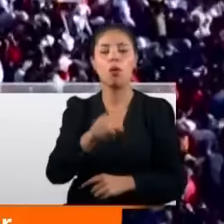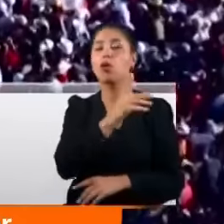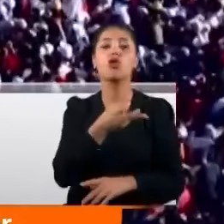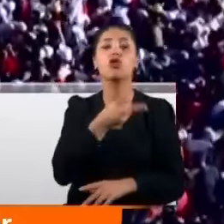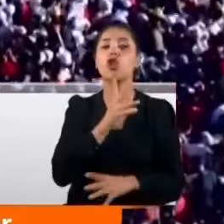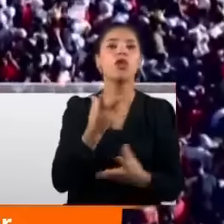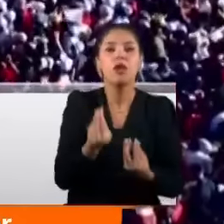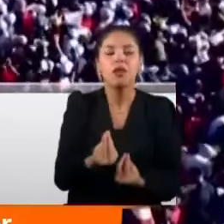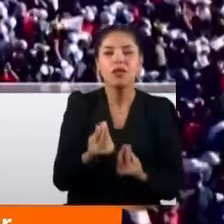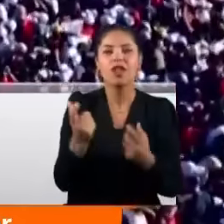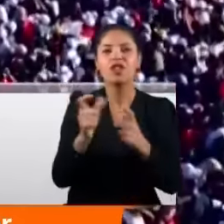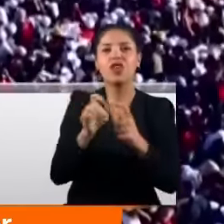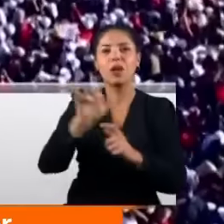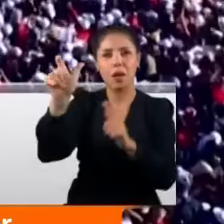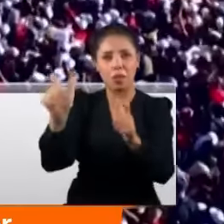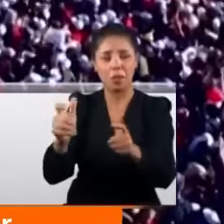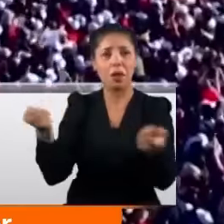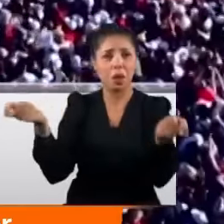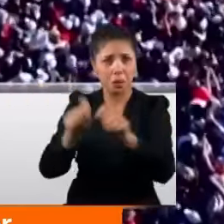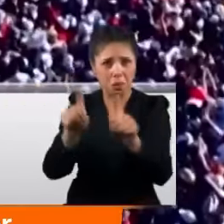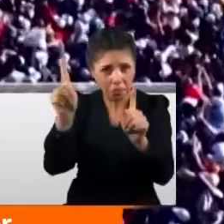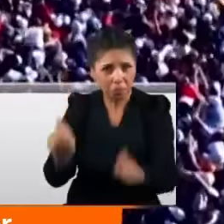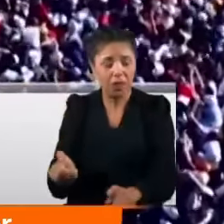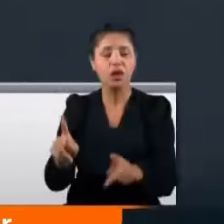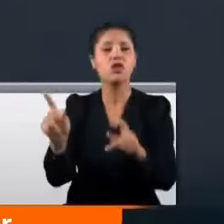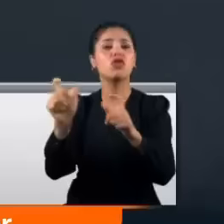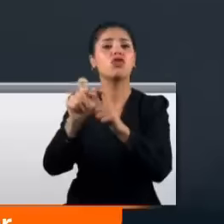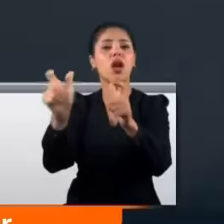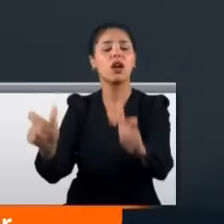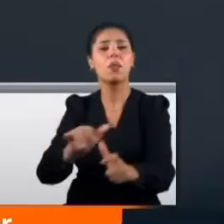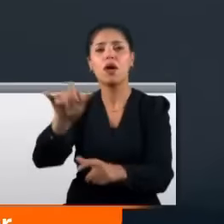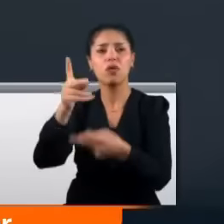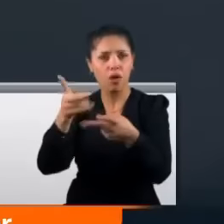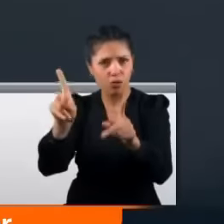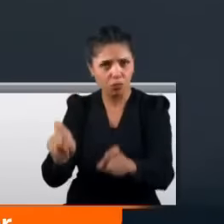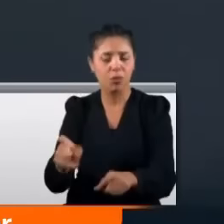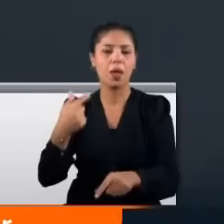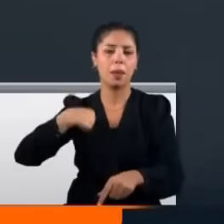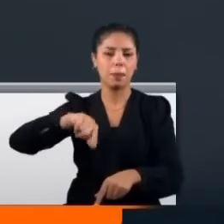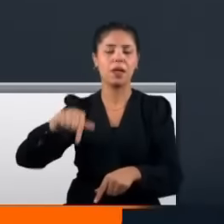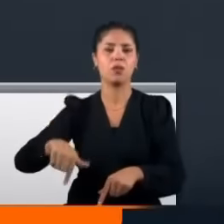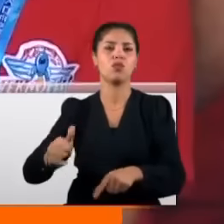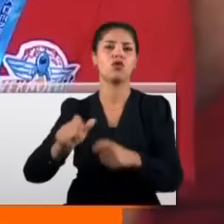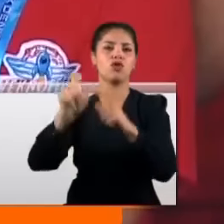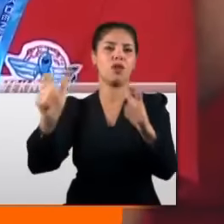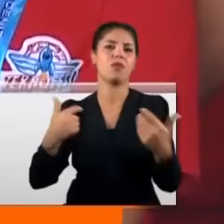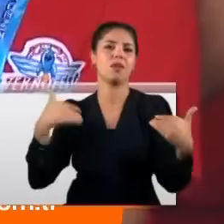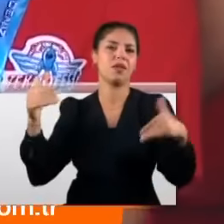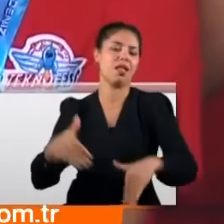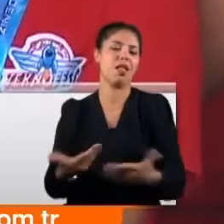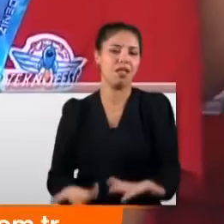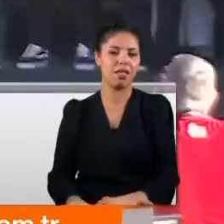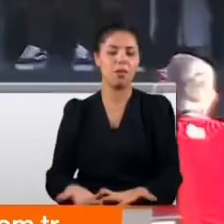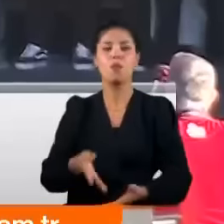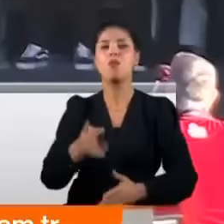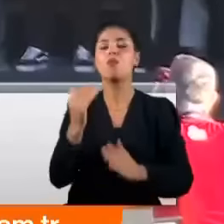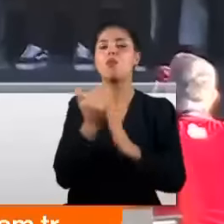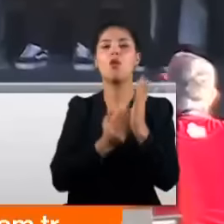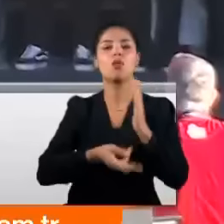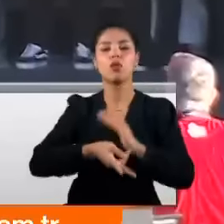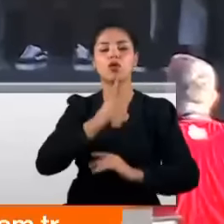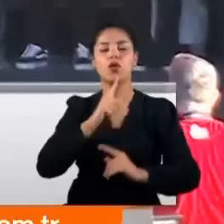oldu? Şakirpaşa kapandı mı? Şakirpaşa açık mı? Buyurun biz de bugün Şakirpaşa'ya indik. Programın sonunda